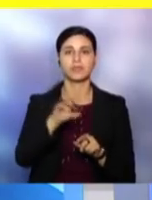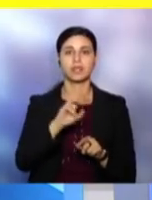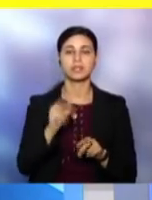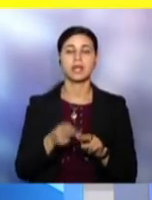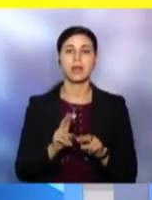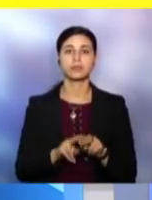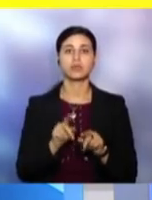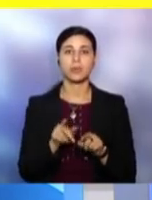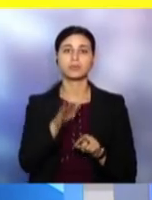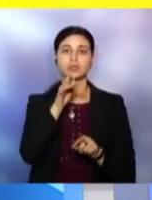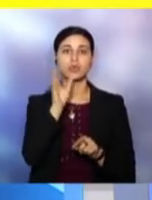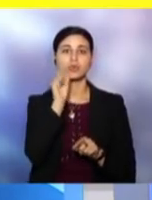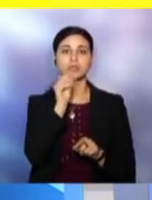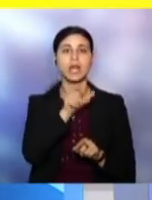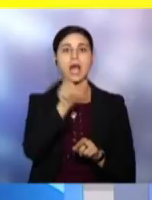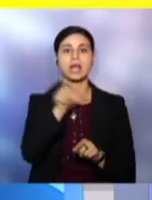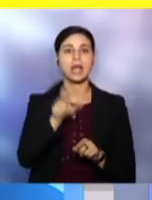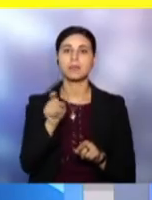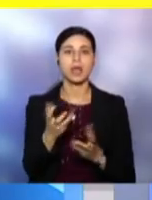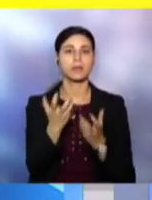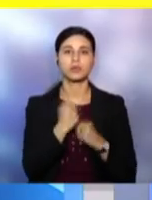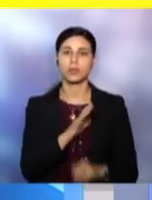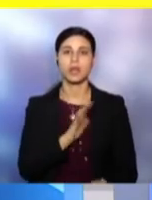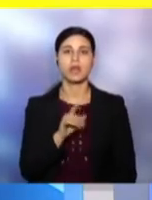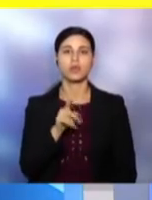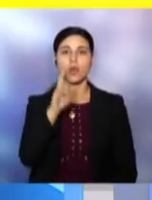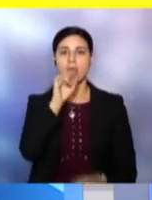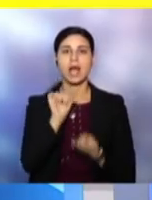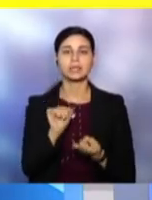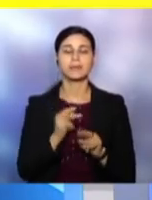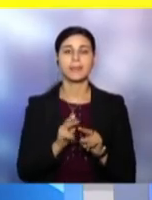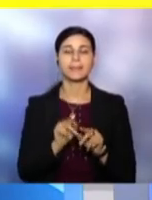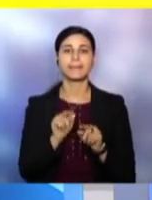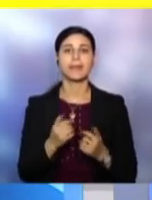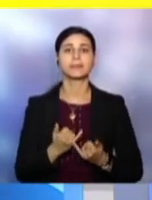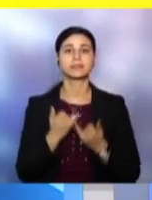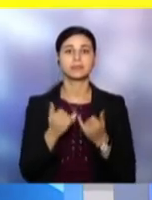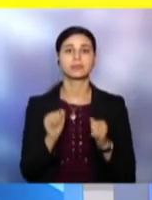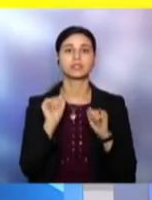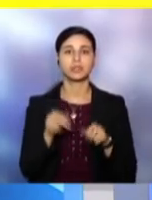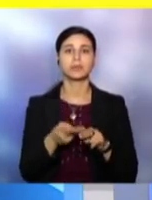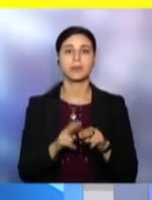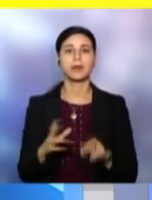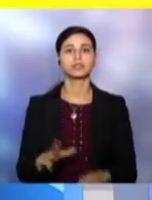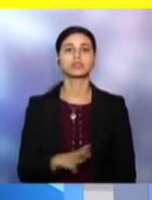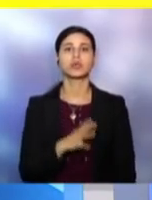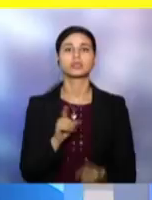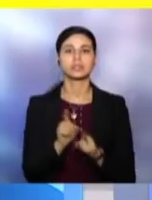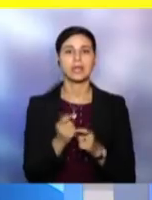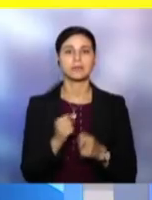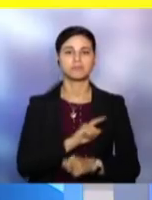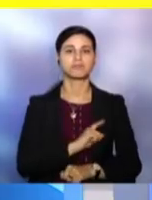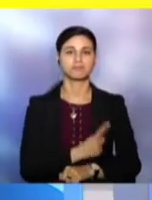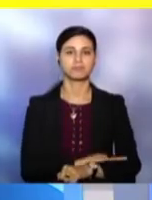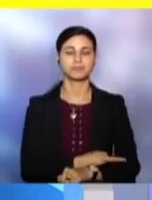შესაბამისად, მაშინაც კი, როდესაც ადამიანს არ მიუღია ანტიბიოტიკი, ამ ანტიბიოტიკის მიმართ შეიძლება მას ჰქონდეს უკვე რეზისტენტობა, ანუ მდგრადობა